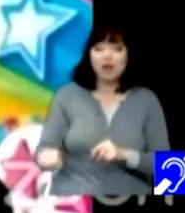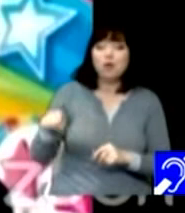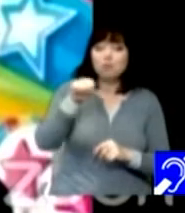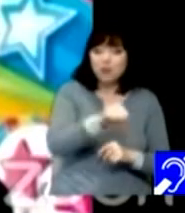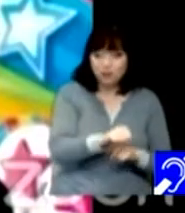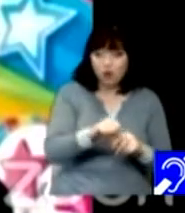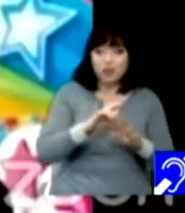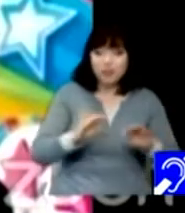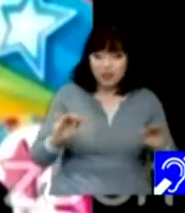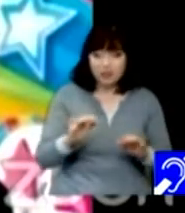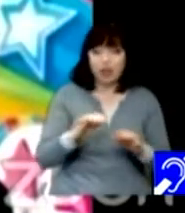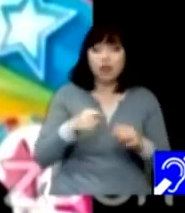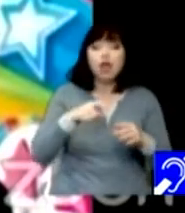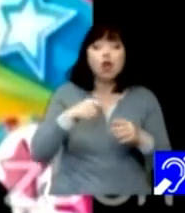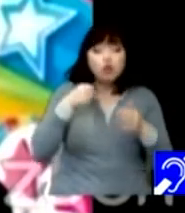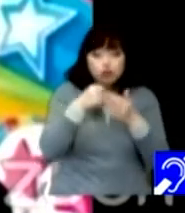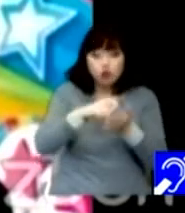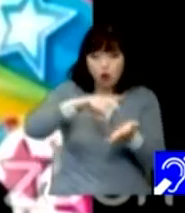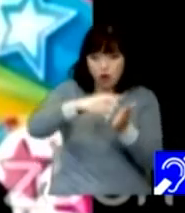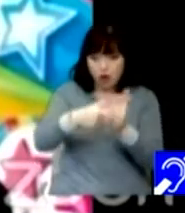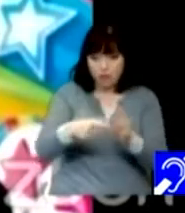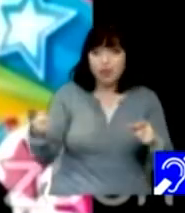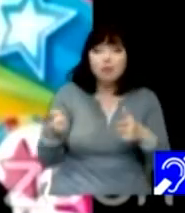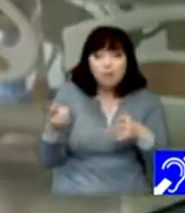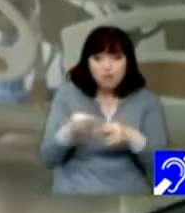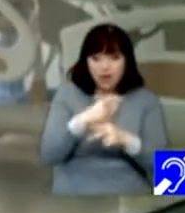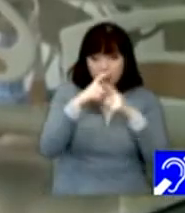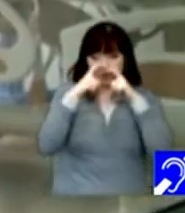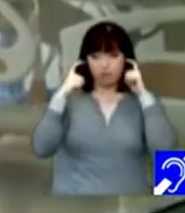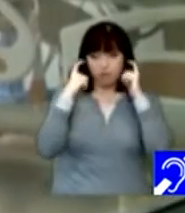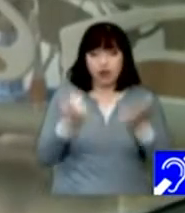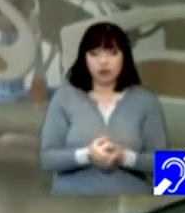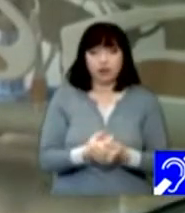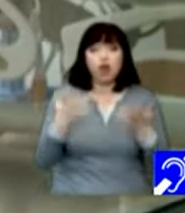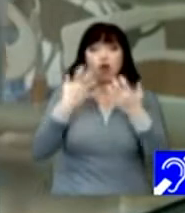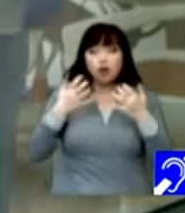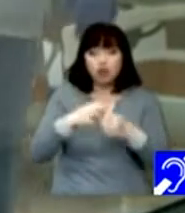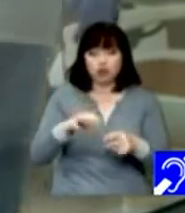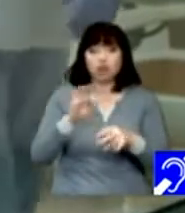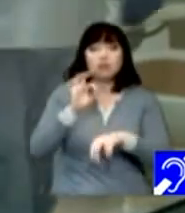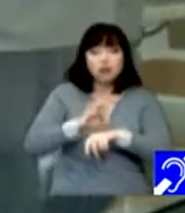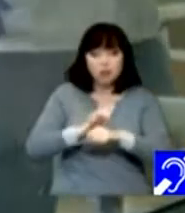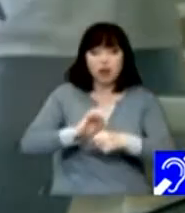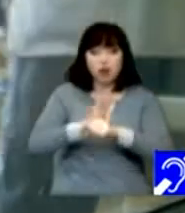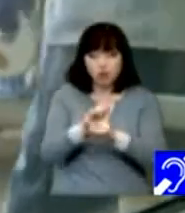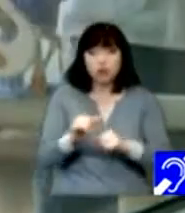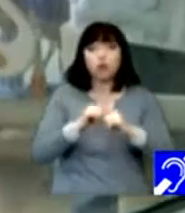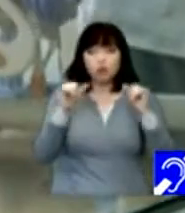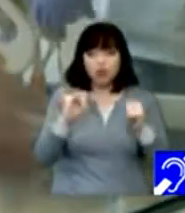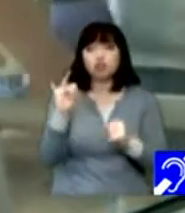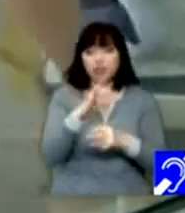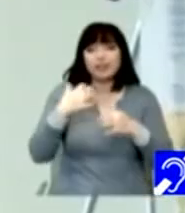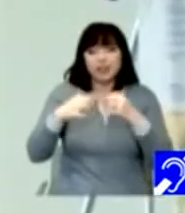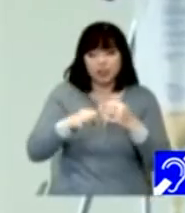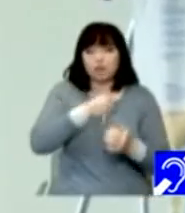până la școală, uneori până în sălile de studii, fără a purta masca de protecție. Numărul cazurilor de COVID crește și în rândul adulților.